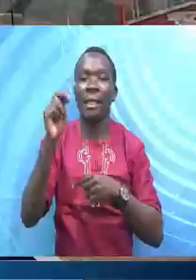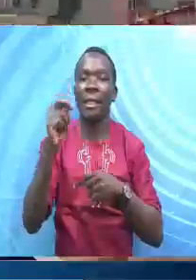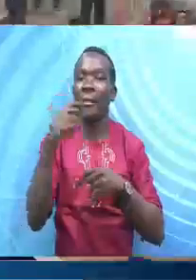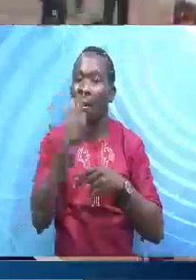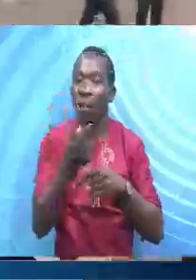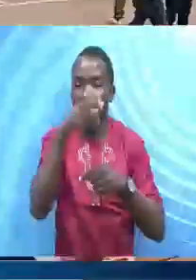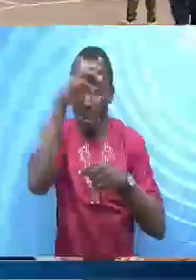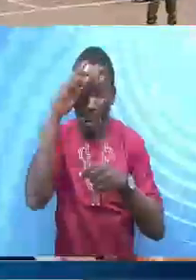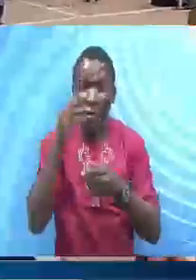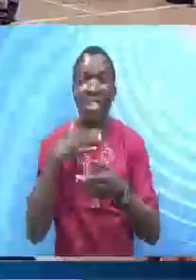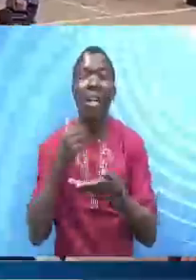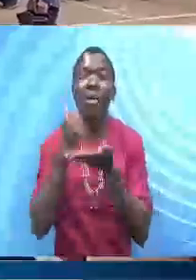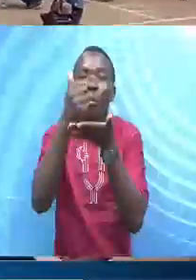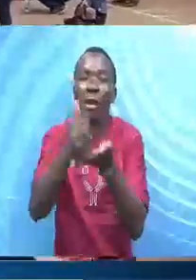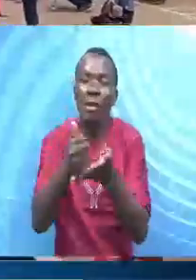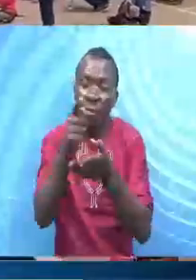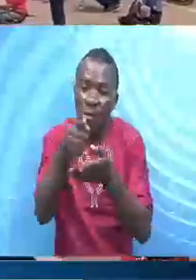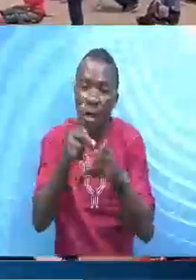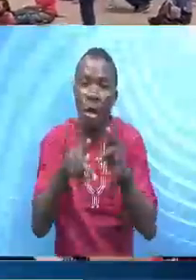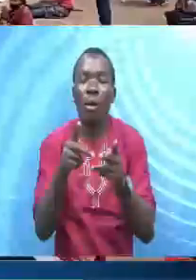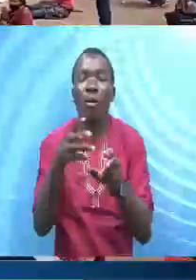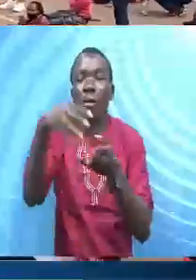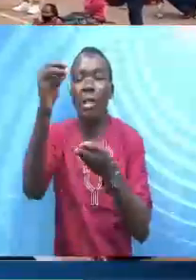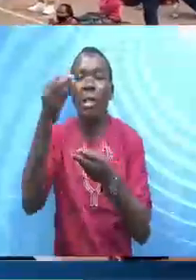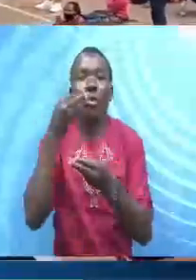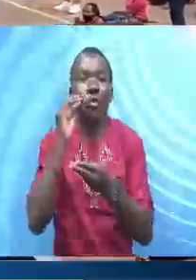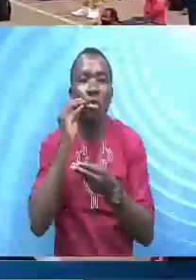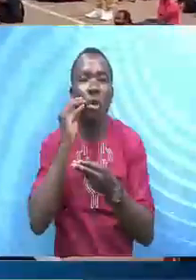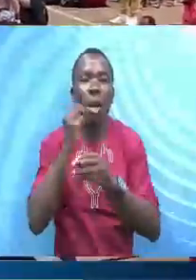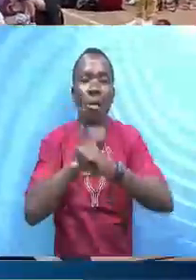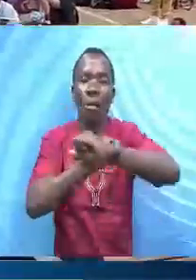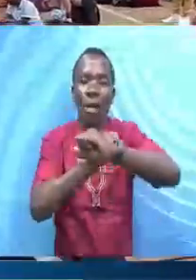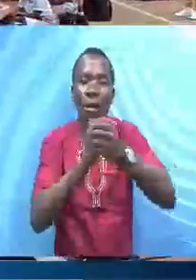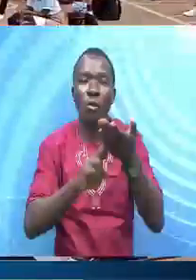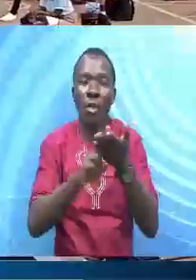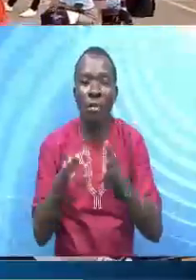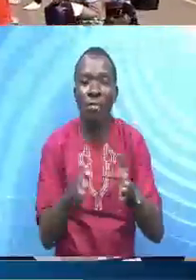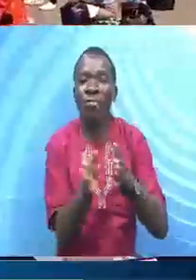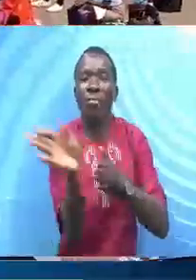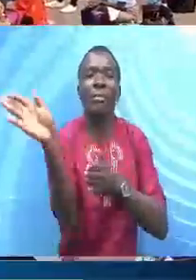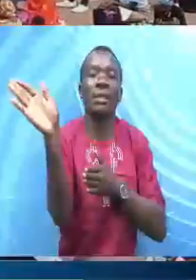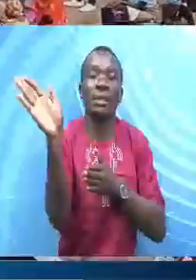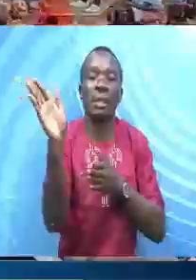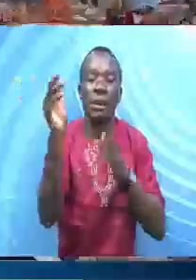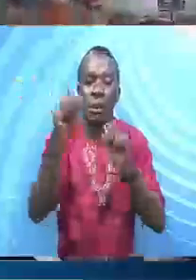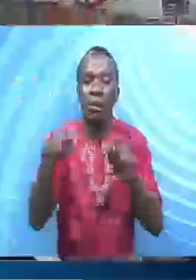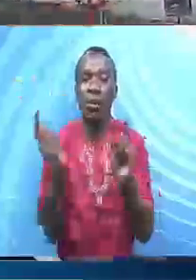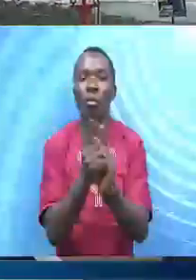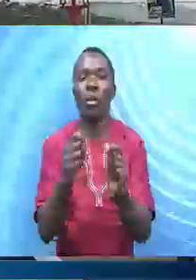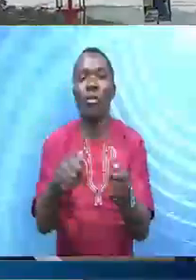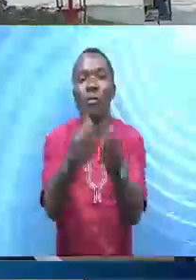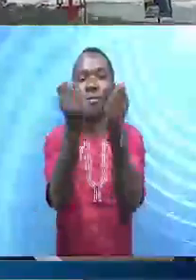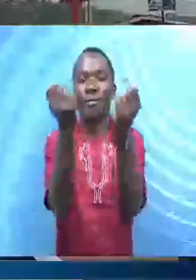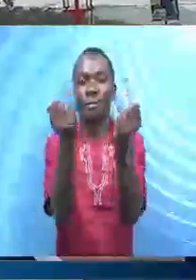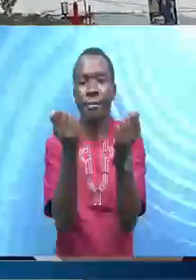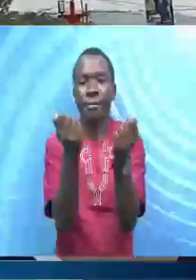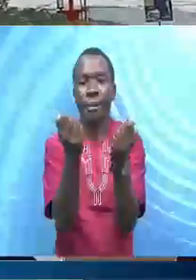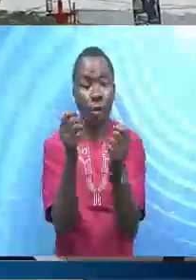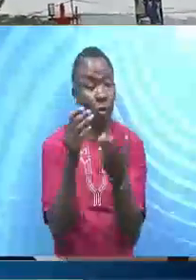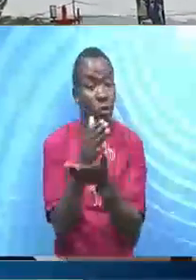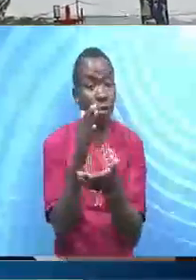kubanza gufasha abagutaha ari ukugira ngo babarinde guca mu nzira zitemewe aho bashobora guhuriramo n'ibyago. Yego, nibyo